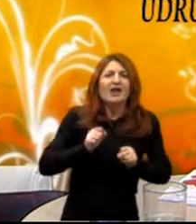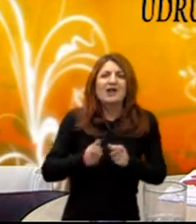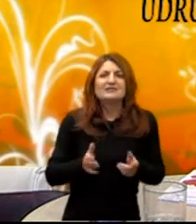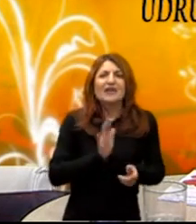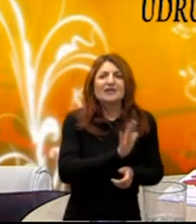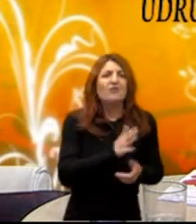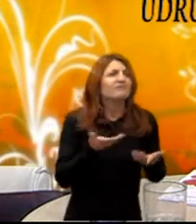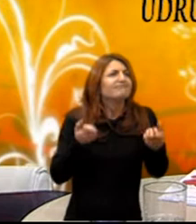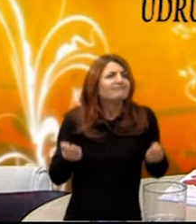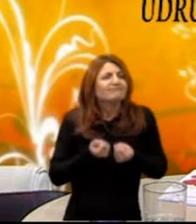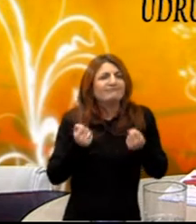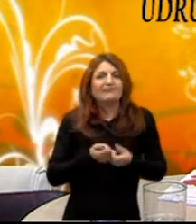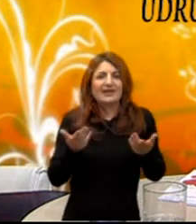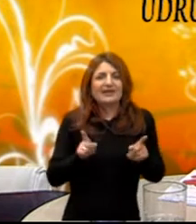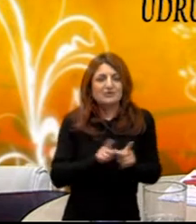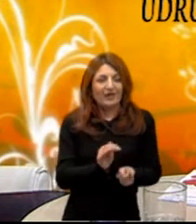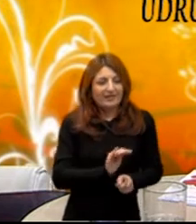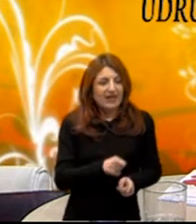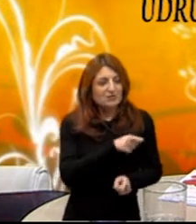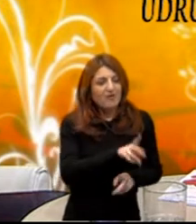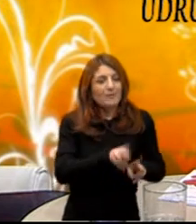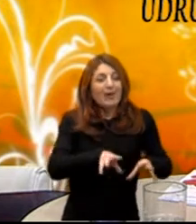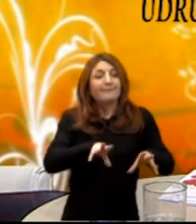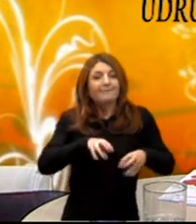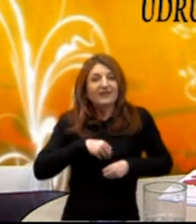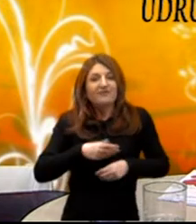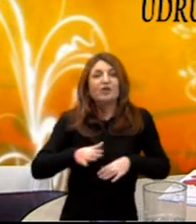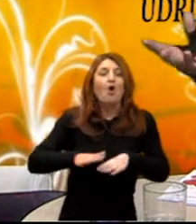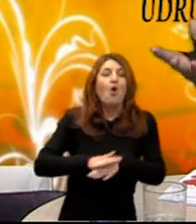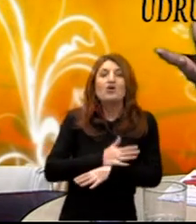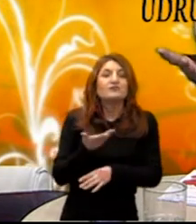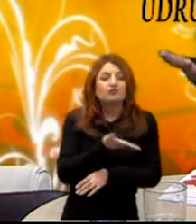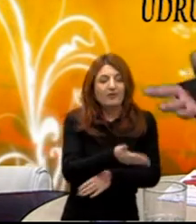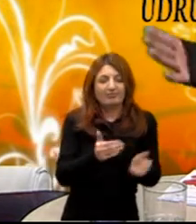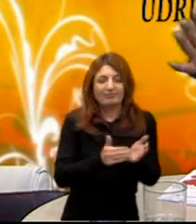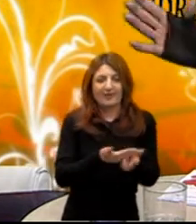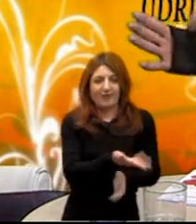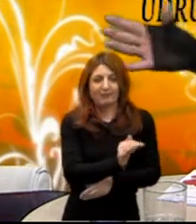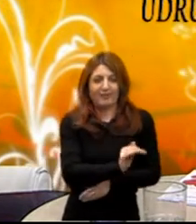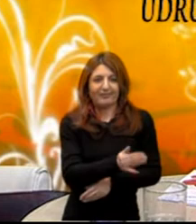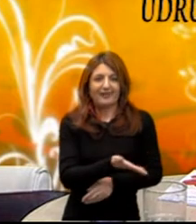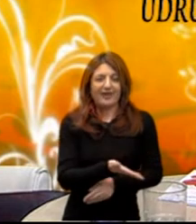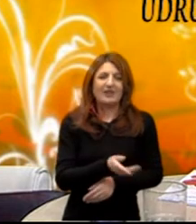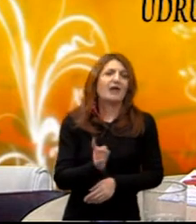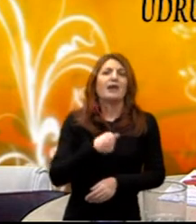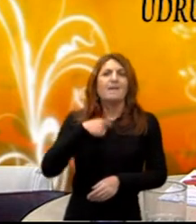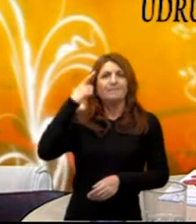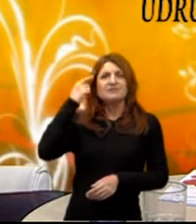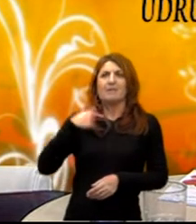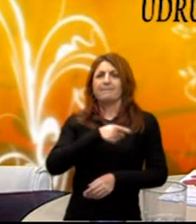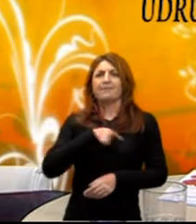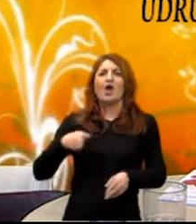njegove akcije. Tako da on isto to dijete prihvati da osjeti što to tom djetetu treba. Znači, da ne mislimo mi